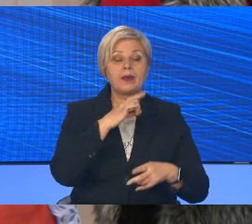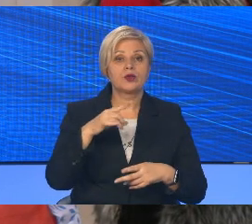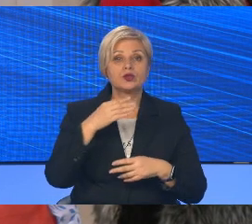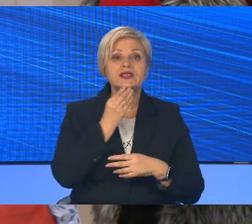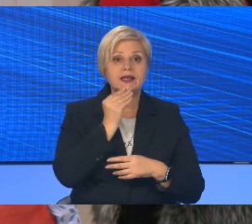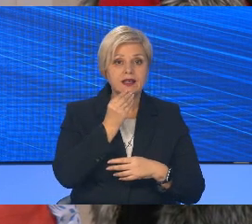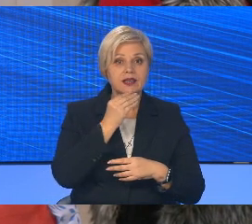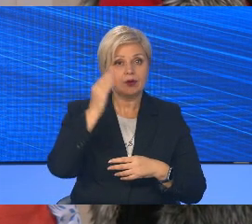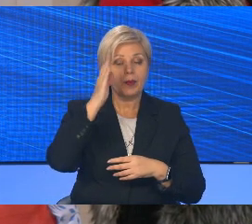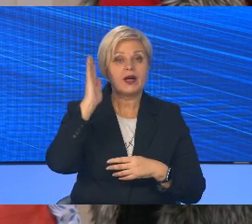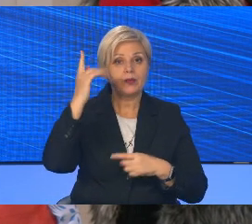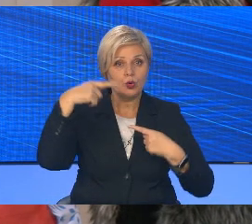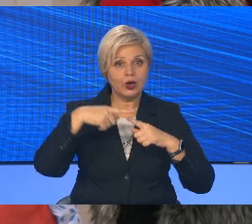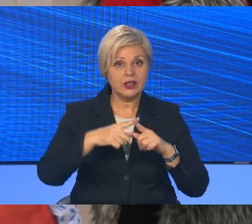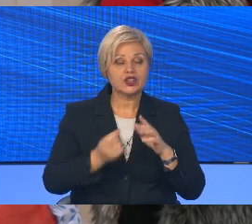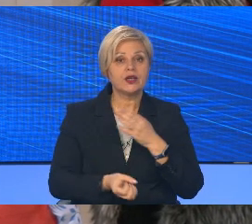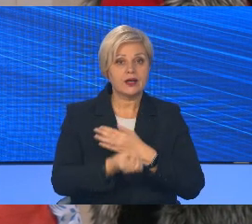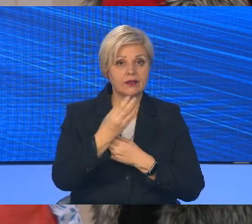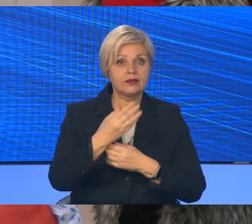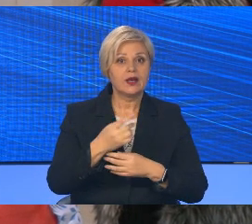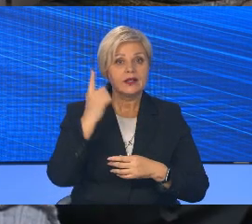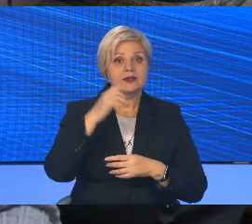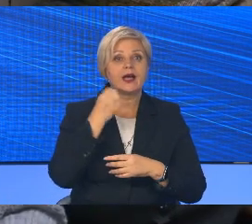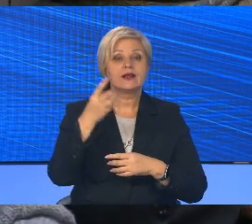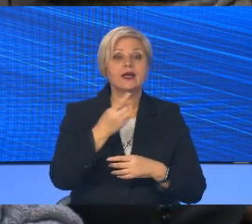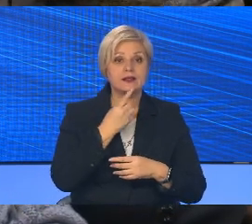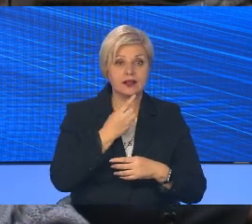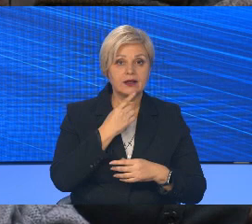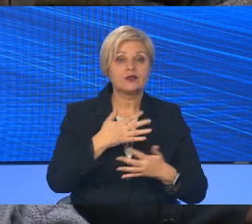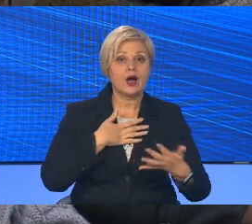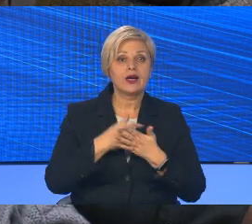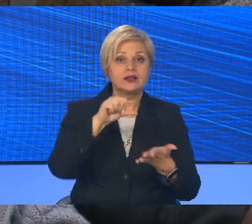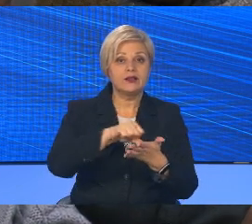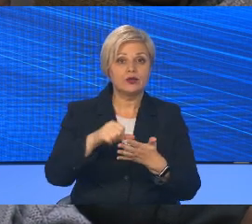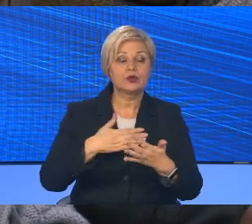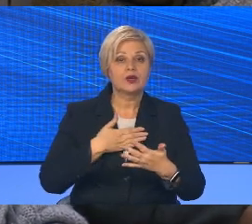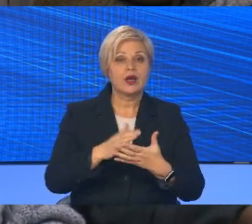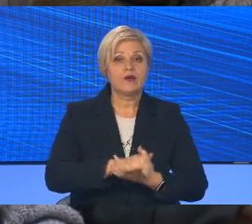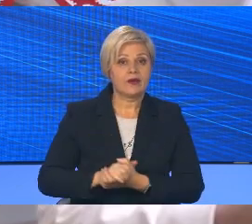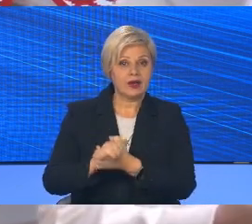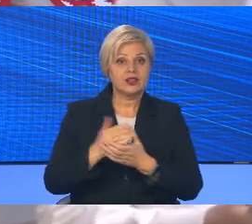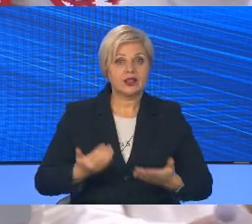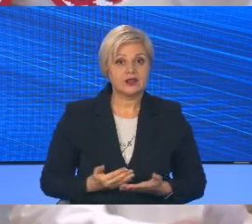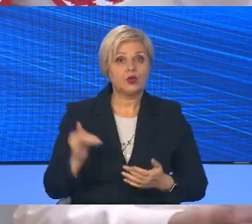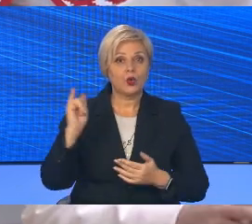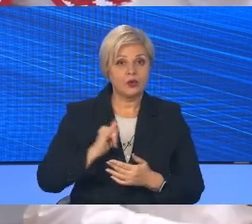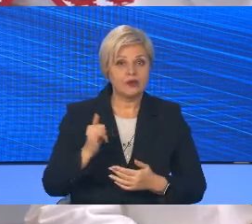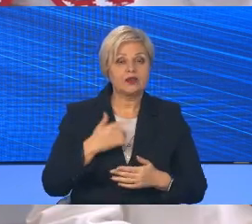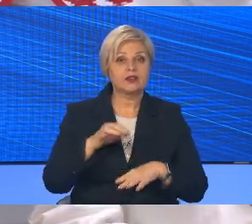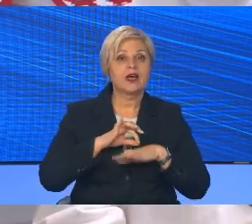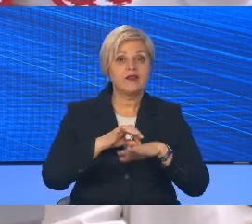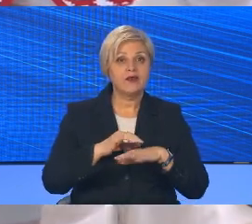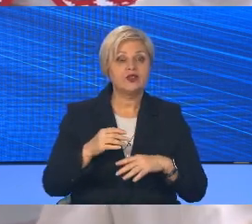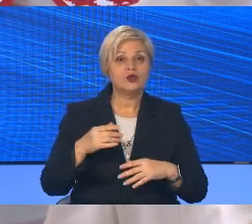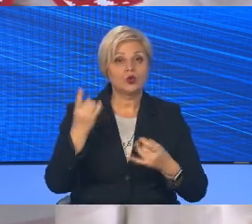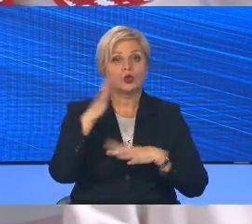Египта. Хлопец, будучи инженер-нафтовик, ведая некалькі мов, активно удельничая в громадском житті ВНУ, выступая ведущим